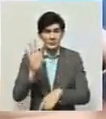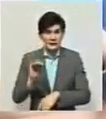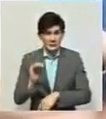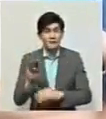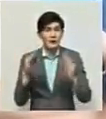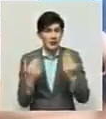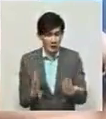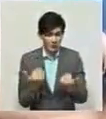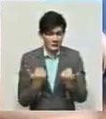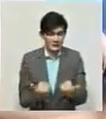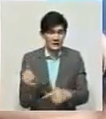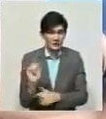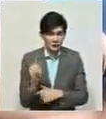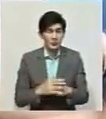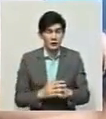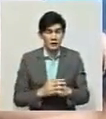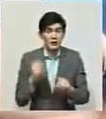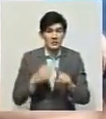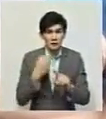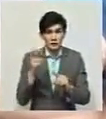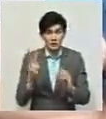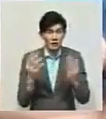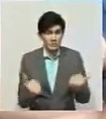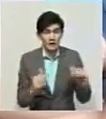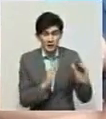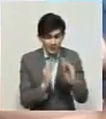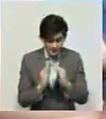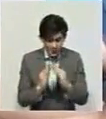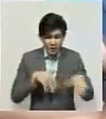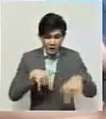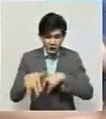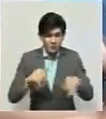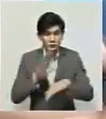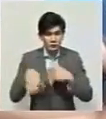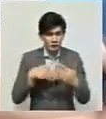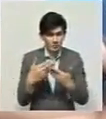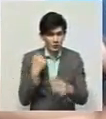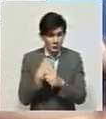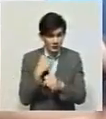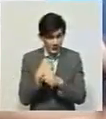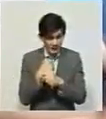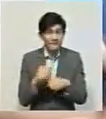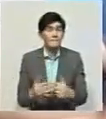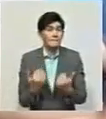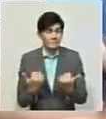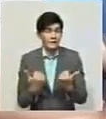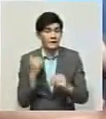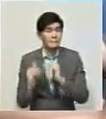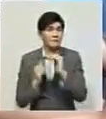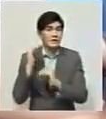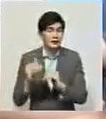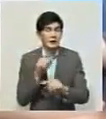ะครับแล้วก็นี่อีกส่วนหนึ่งก็คือในสิ้นปีนี้บ้านของผช.ที่ทำงานใน50ชุมชนเนี่ยจะก้